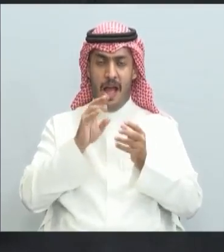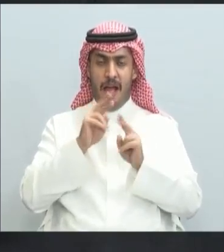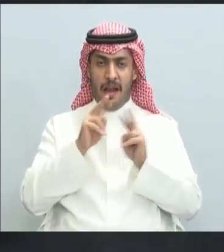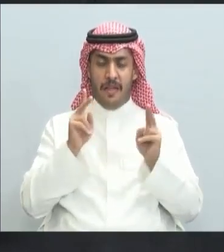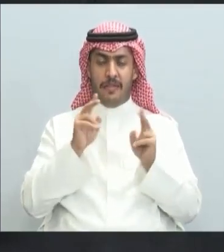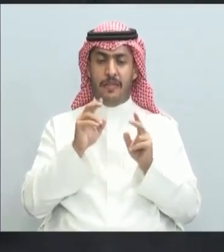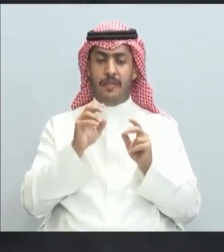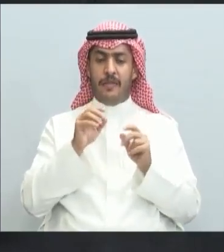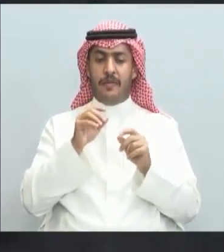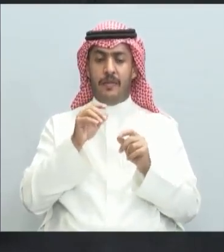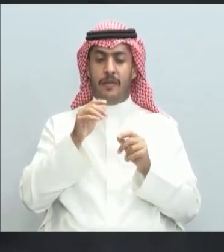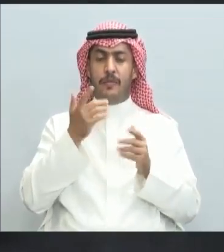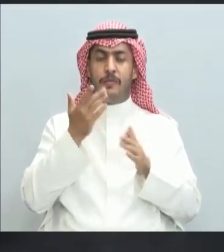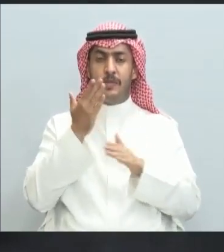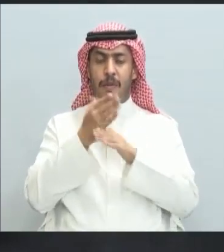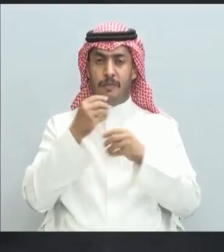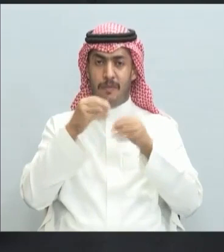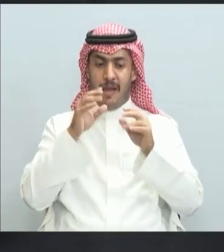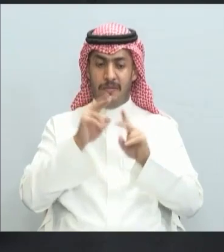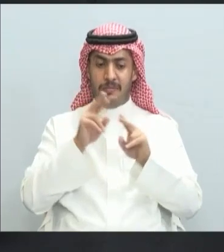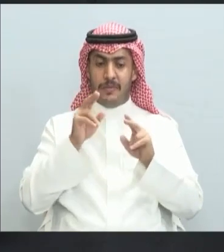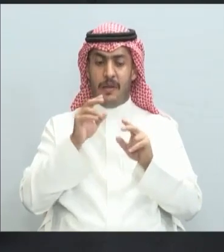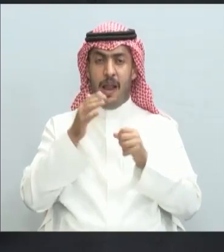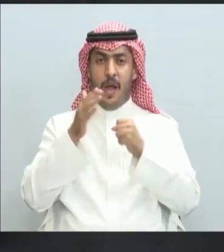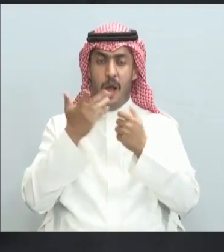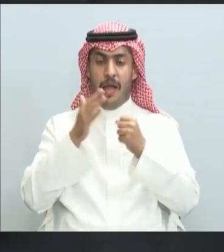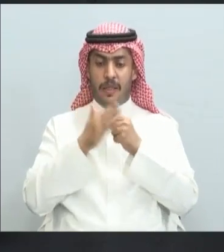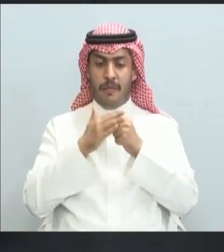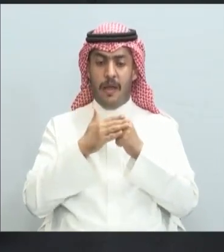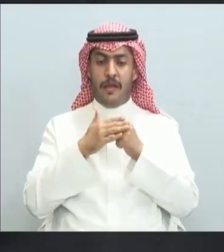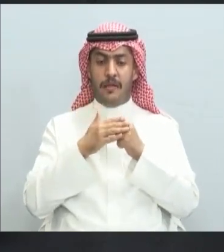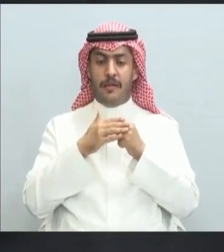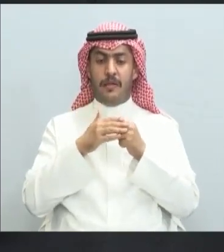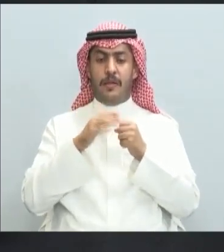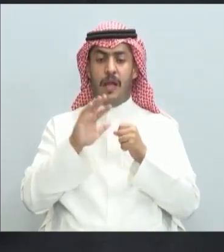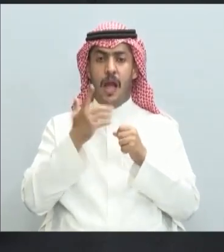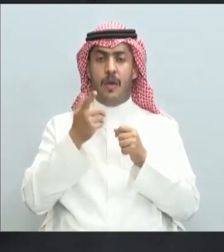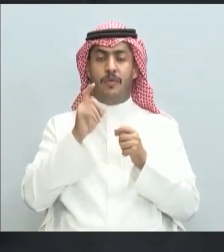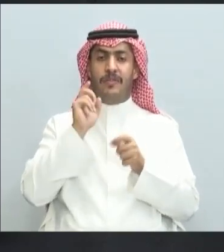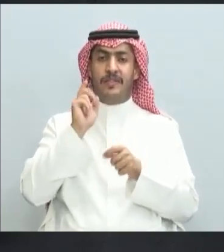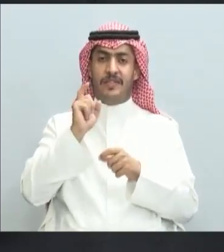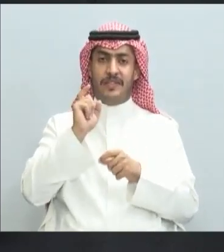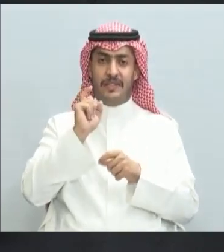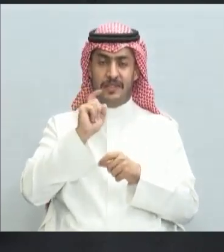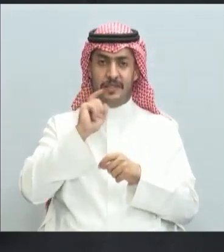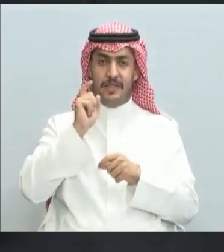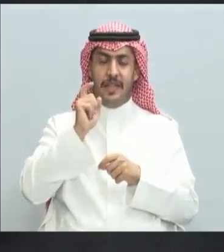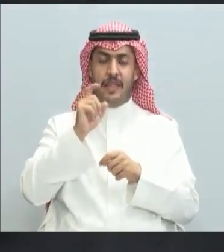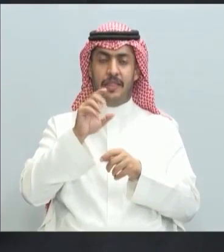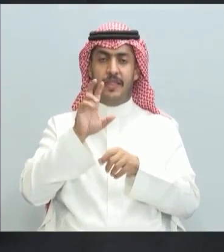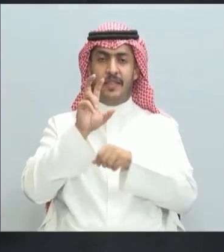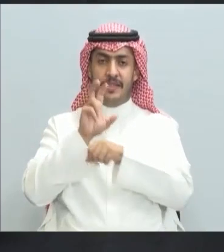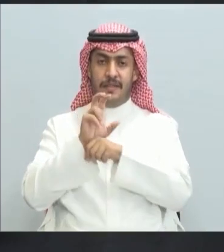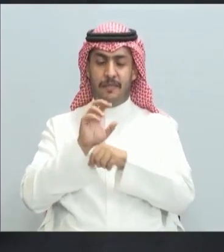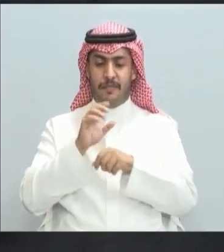الدين هل نقصد هنا اعزائي الطلاب والطالبات المال هي الاوراق النقديه فقط اي مال استطيع